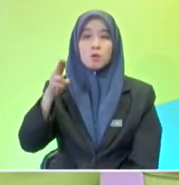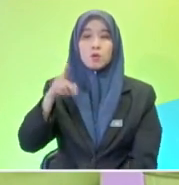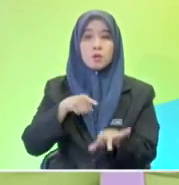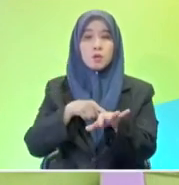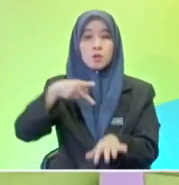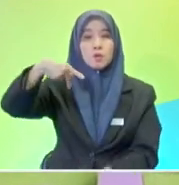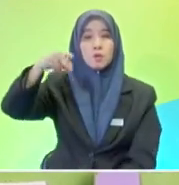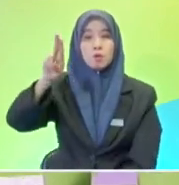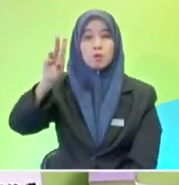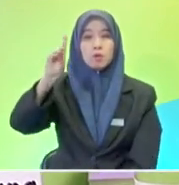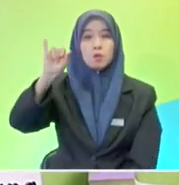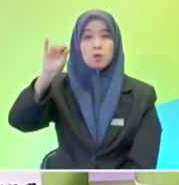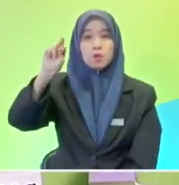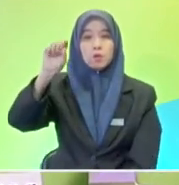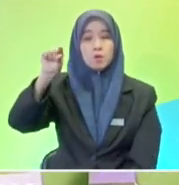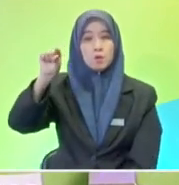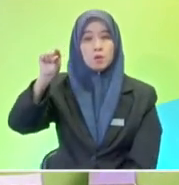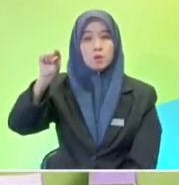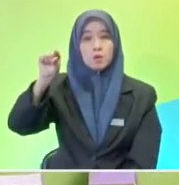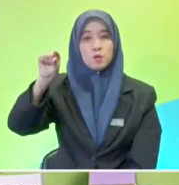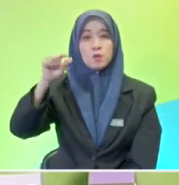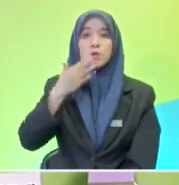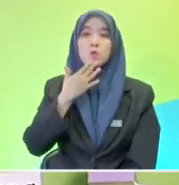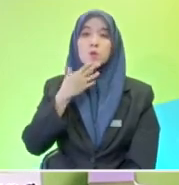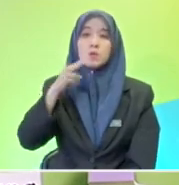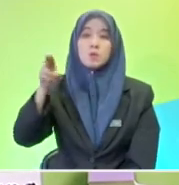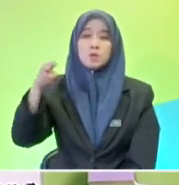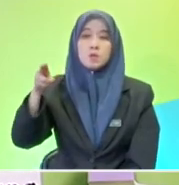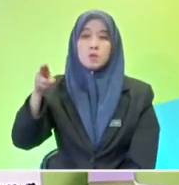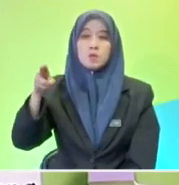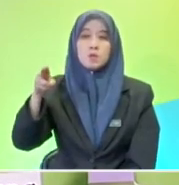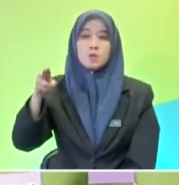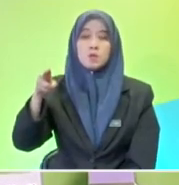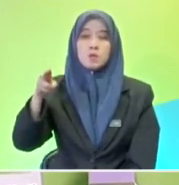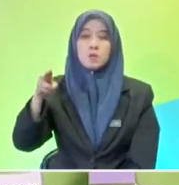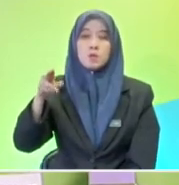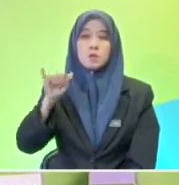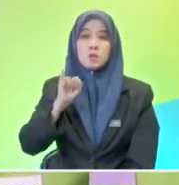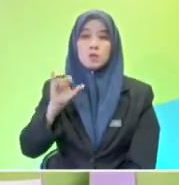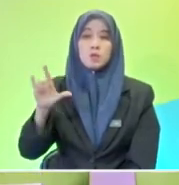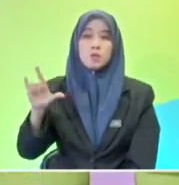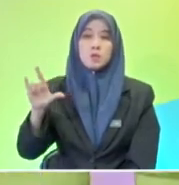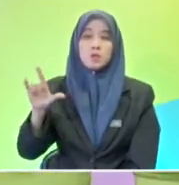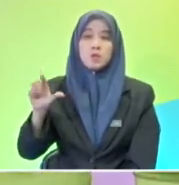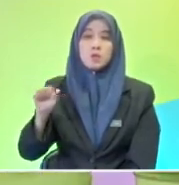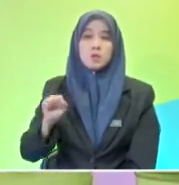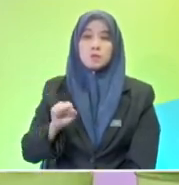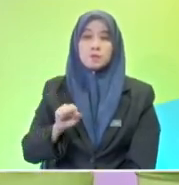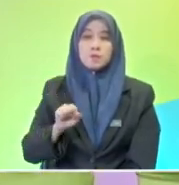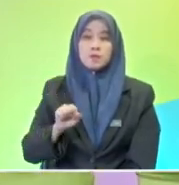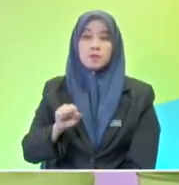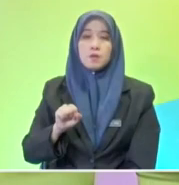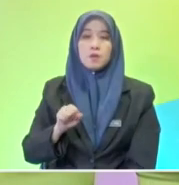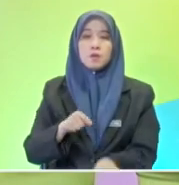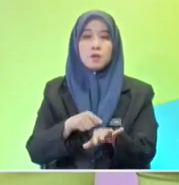ya satu lagi Abang Kris warna hijau hijau jadi ini ialah ciri yang ni daun apa Ciku ini daun